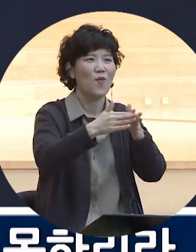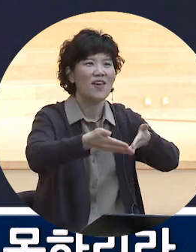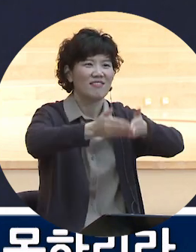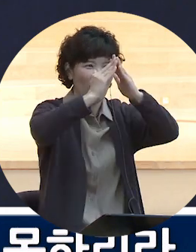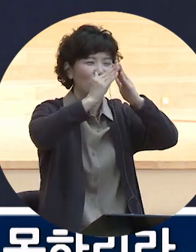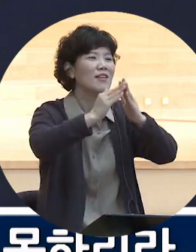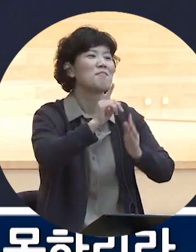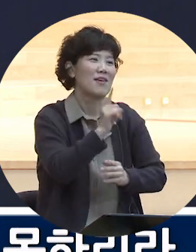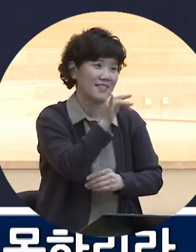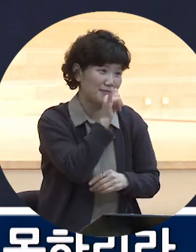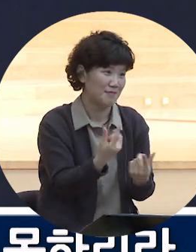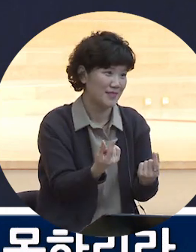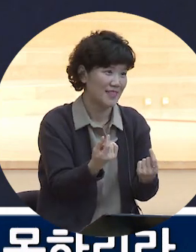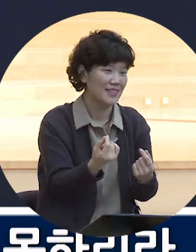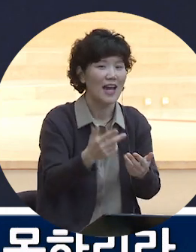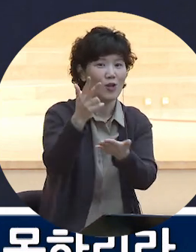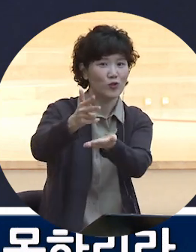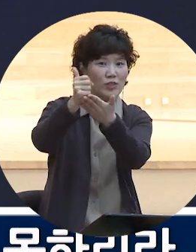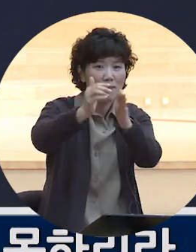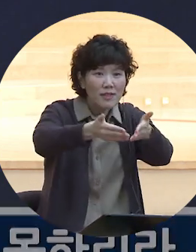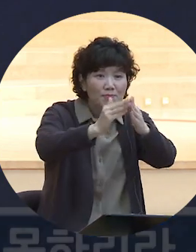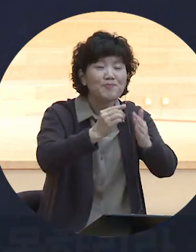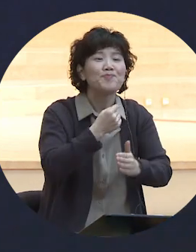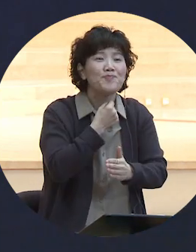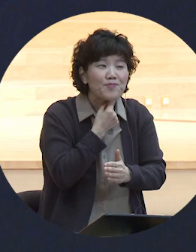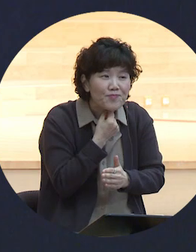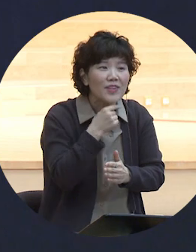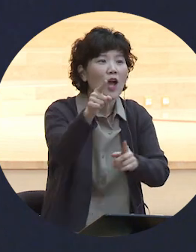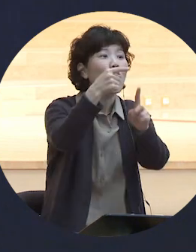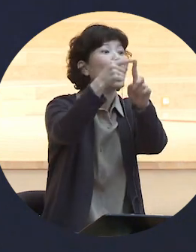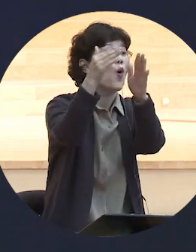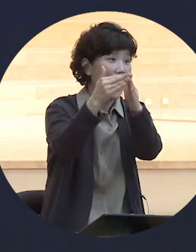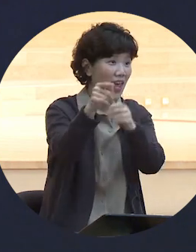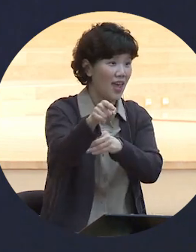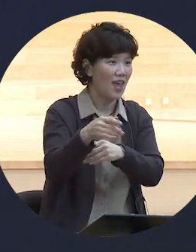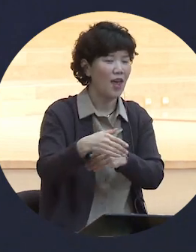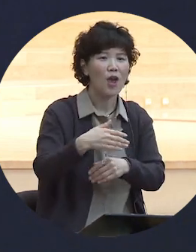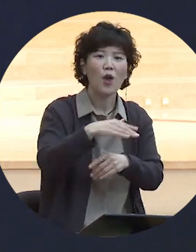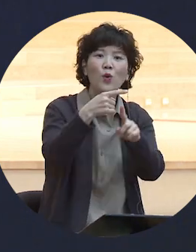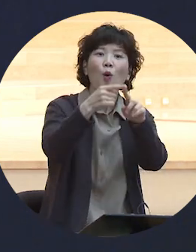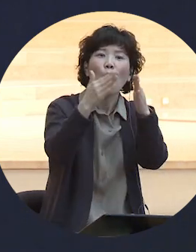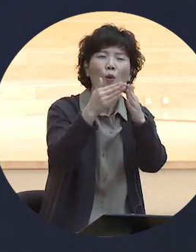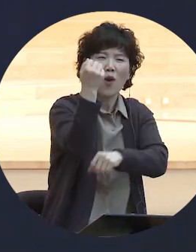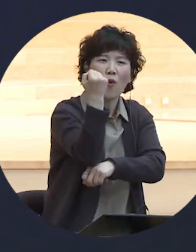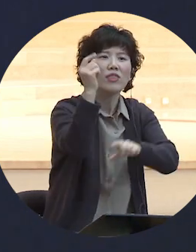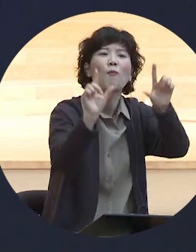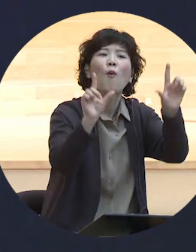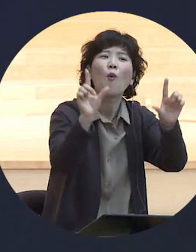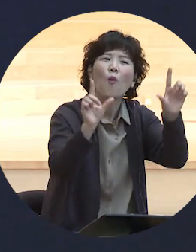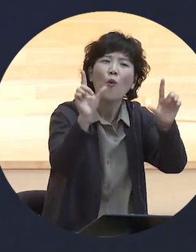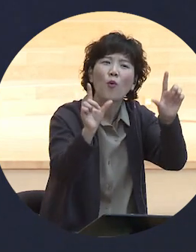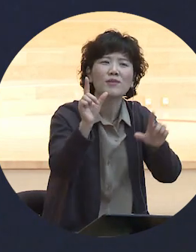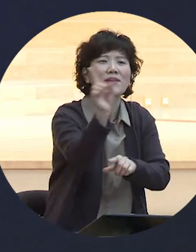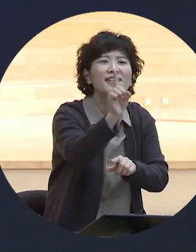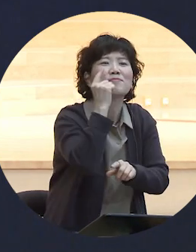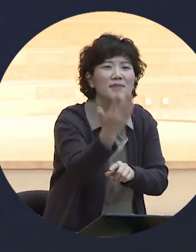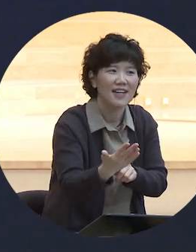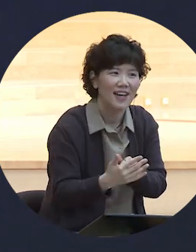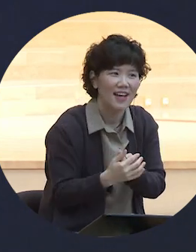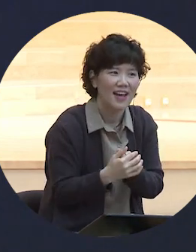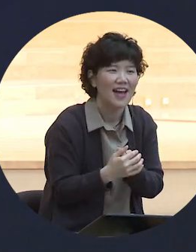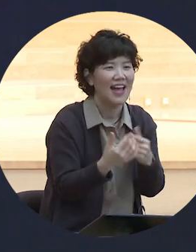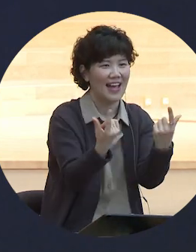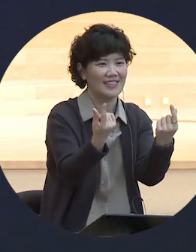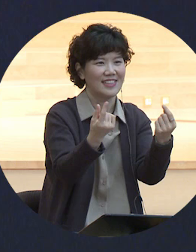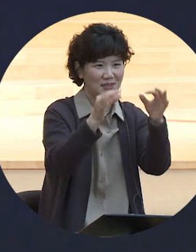세우리니라고 했는데 주님이 세우시기를 원했던 그 교회의 원형의 모습이 뭐 어떠한지 그걸